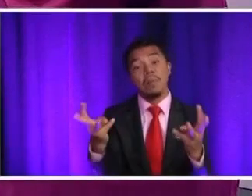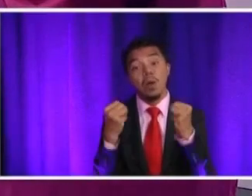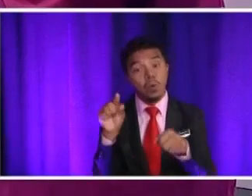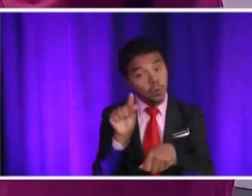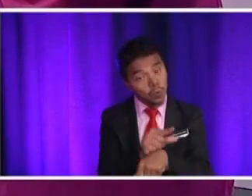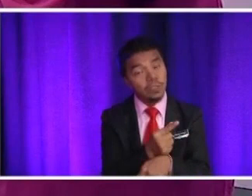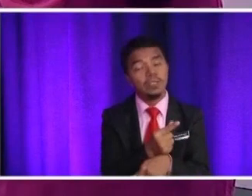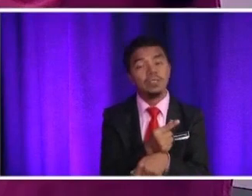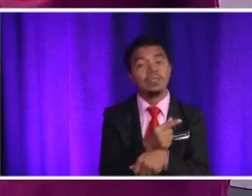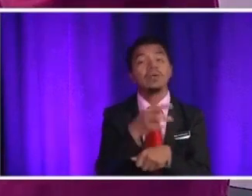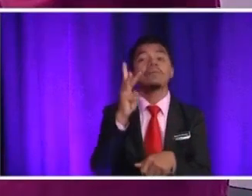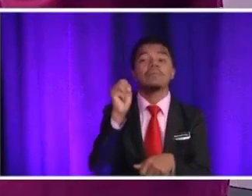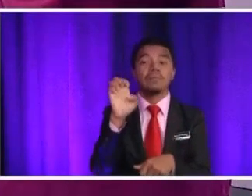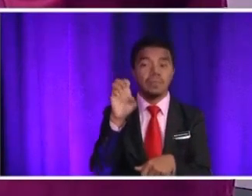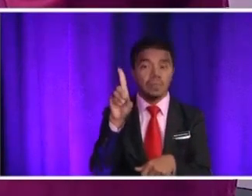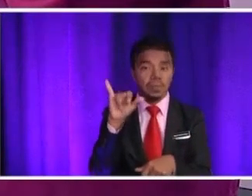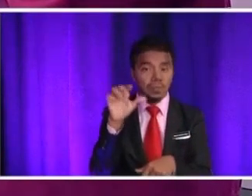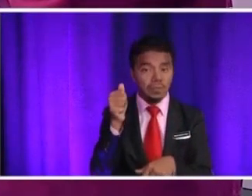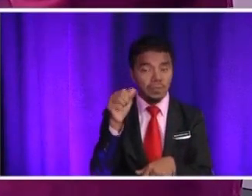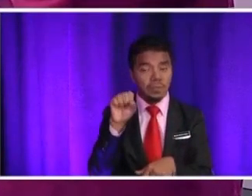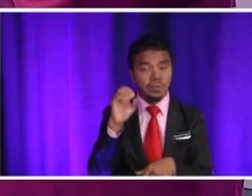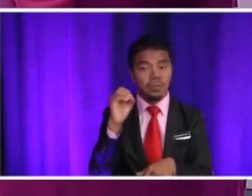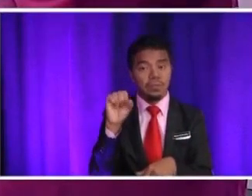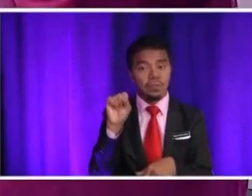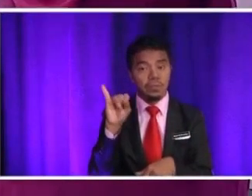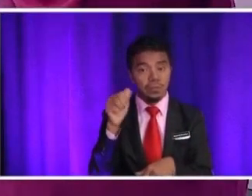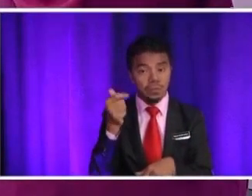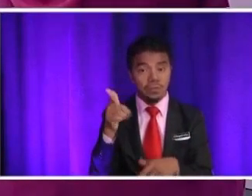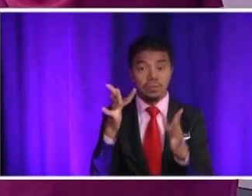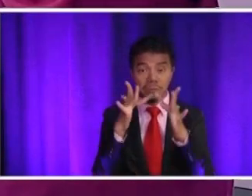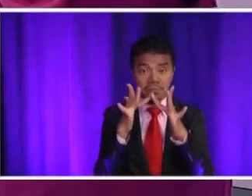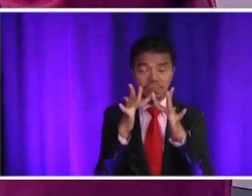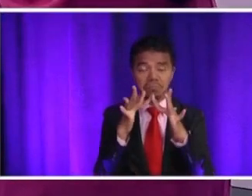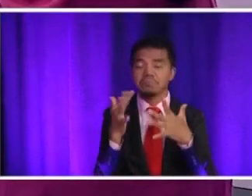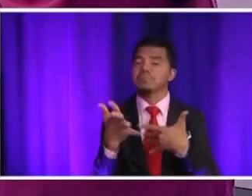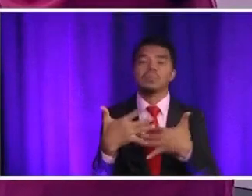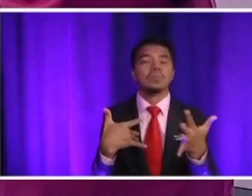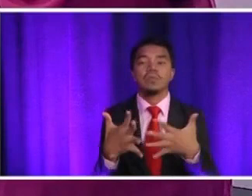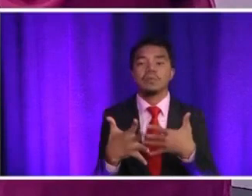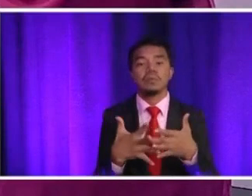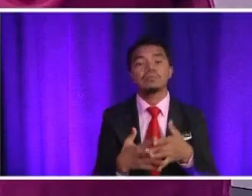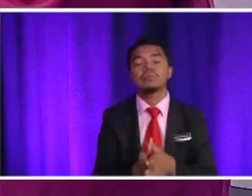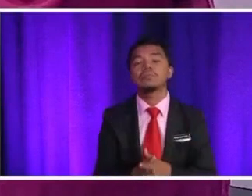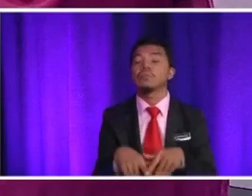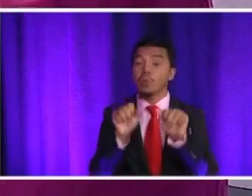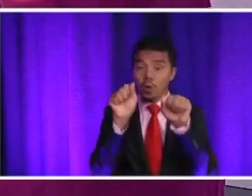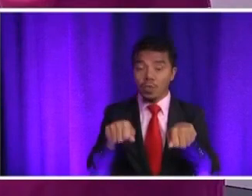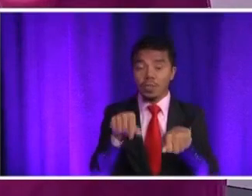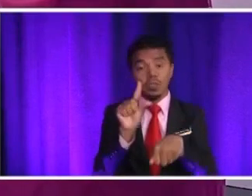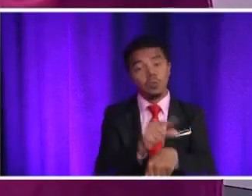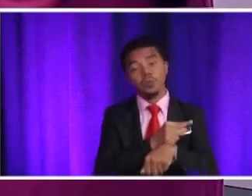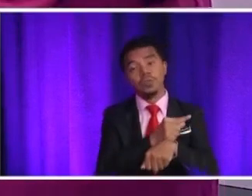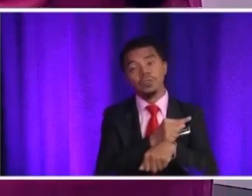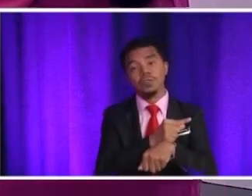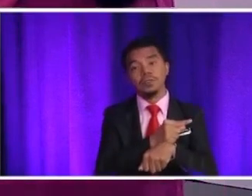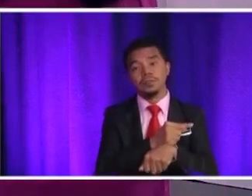kawasan orang ramai, crowd, yang ada crowd. Contoh di, kalau katalah dekat shopping mall,